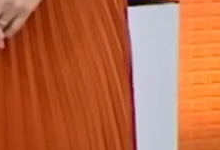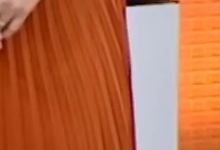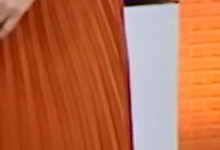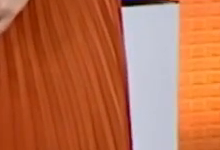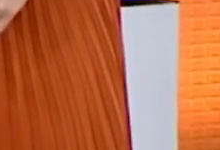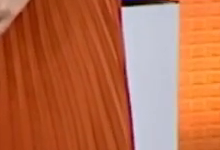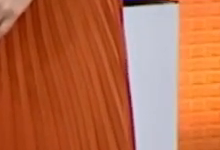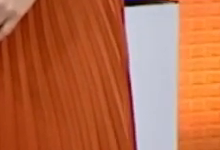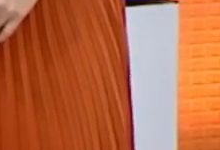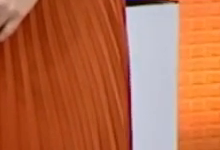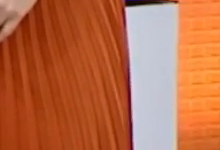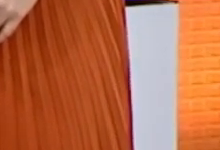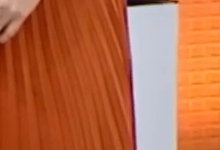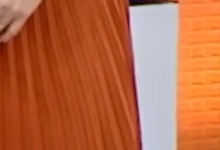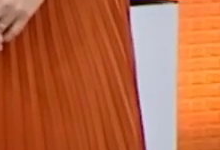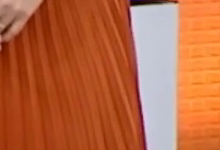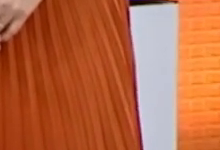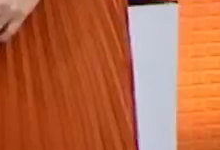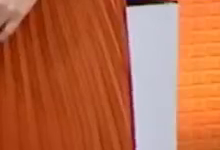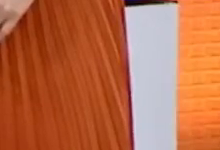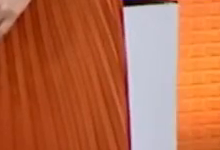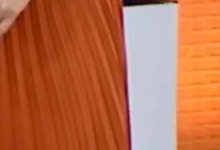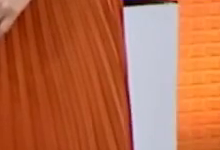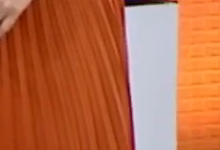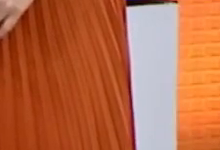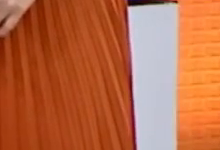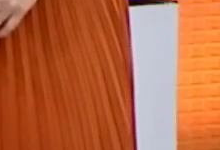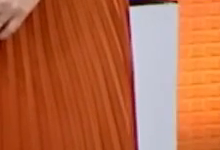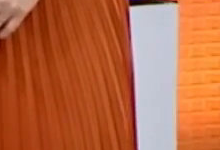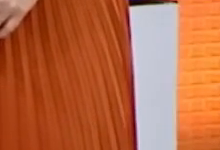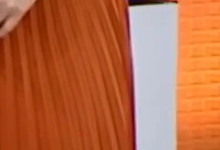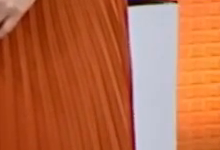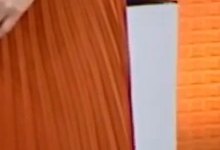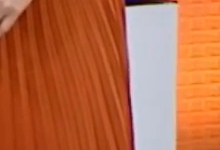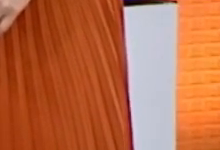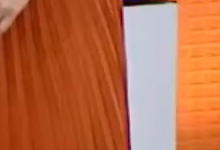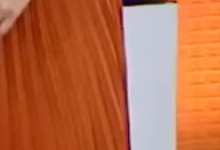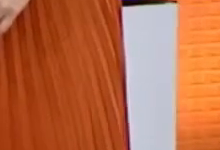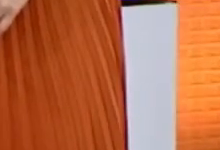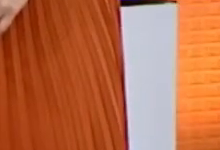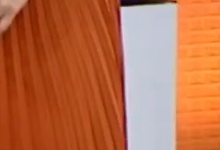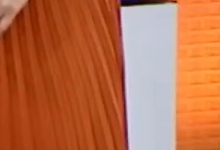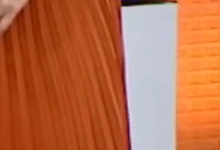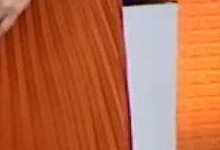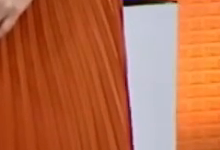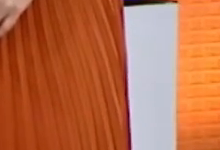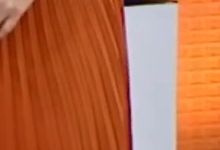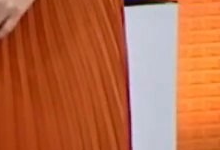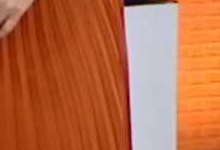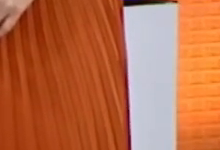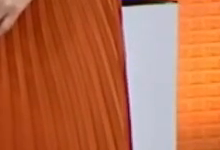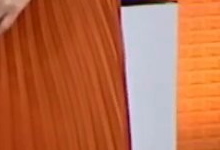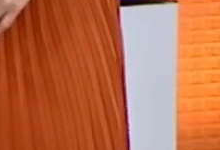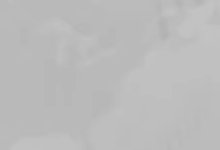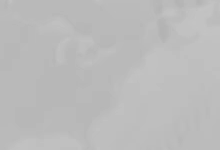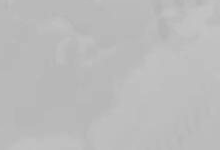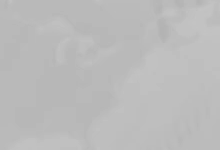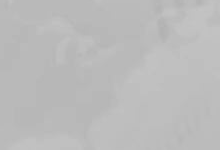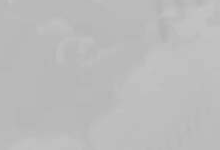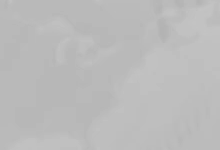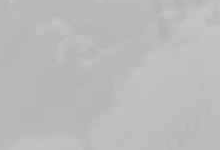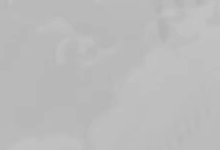Sa mga kapuso abroad, subaybayan niyo po kami sa GMA Pinoy TV at sa www.gmanews.tv.